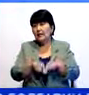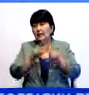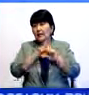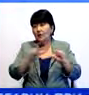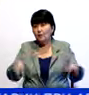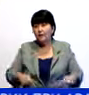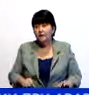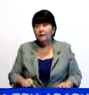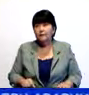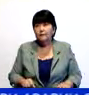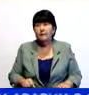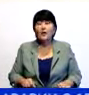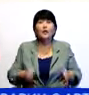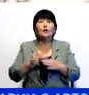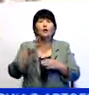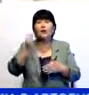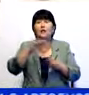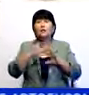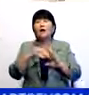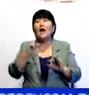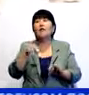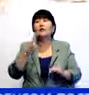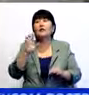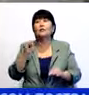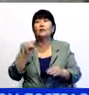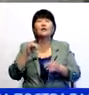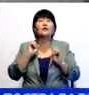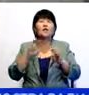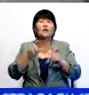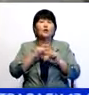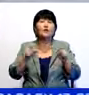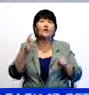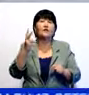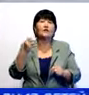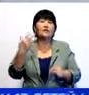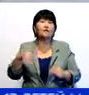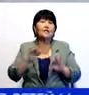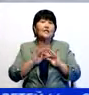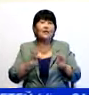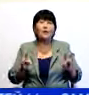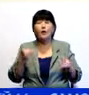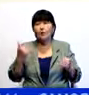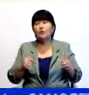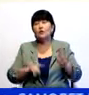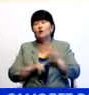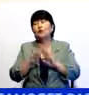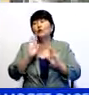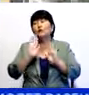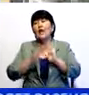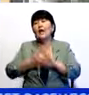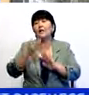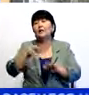объектов. До конца года в поселке Айтекеби планируется сдать школу на 250 мест. Уже ведутся отделочные